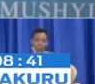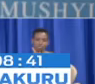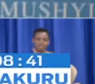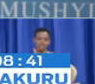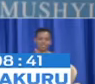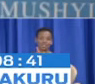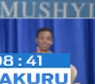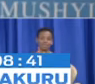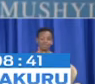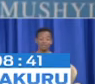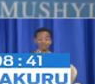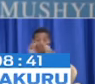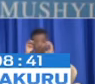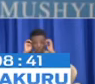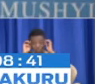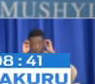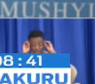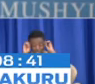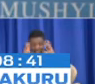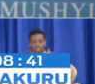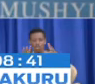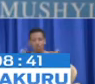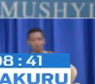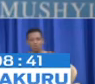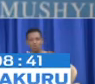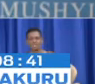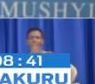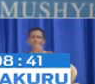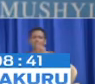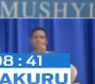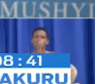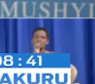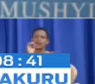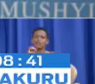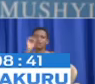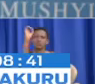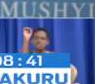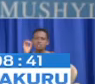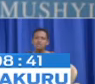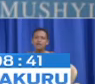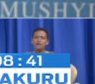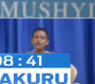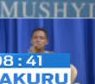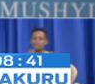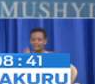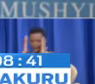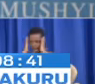tugomba kugiha ijana ku ijana of attention